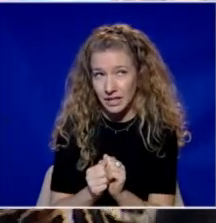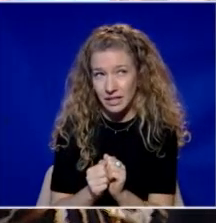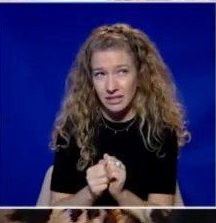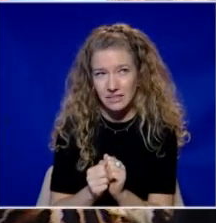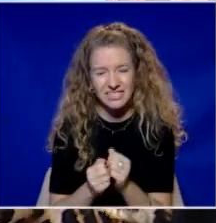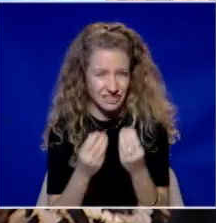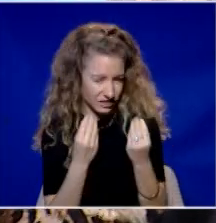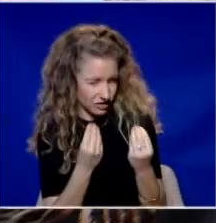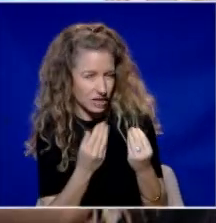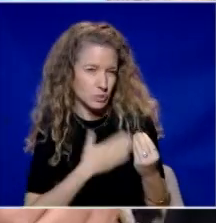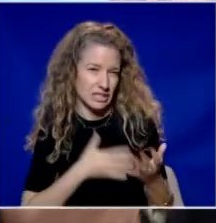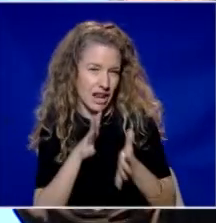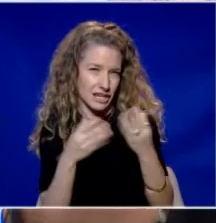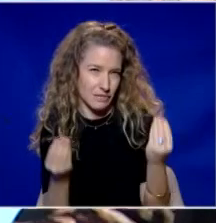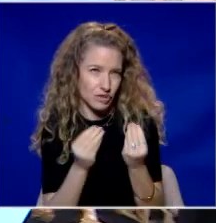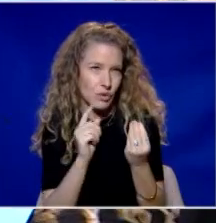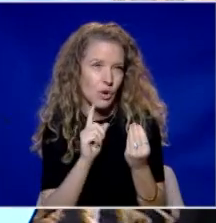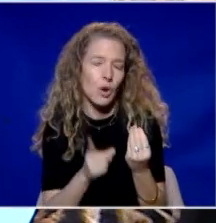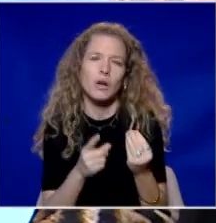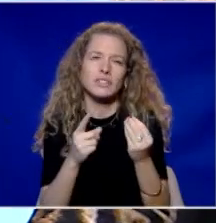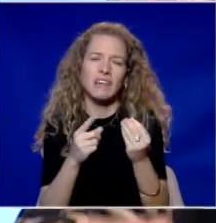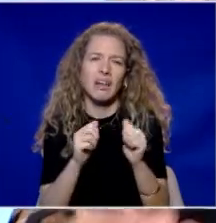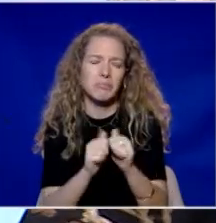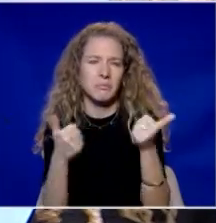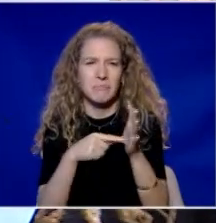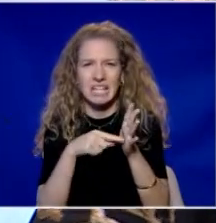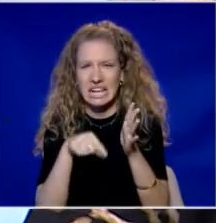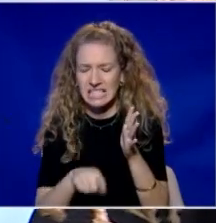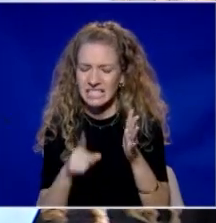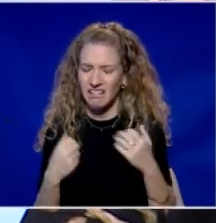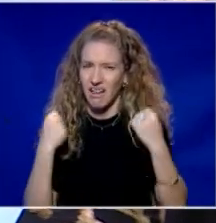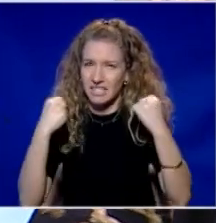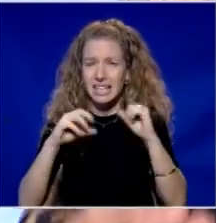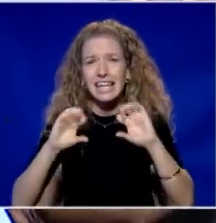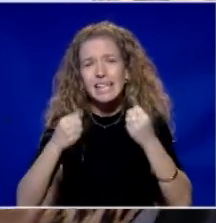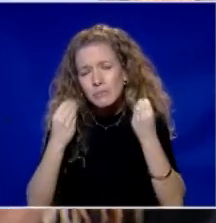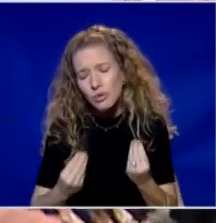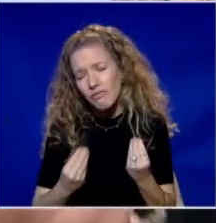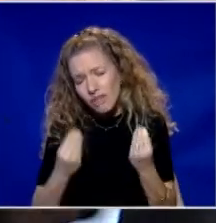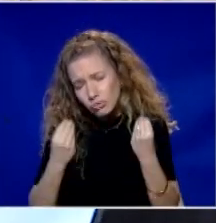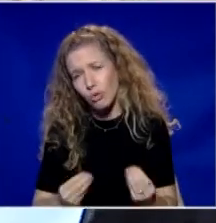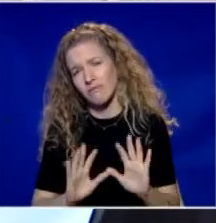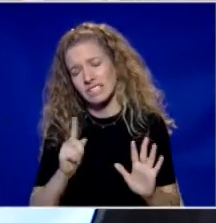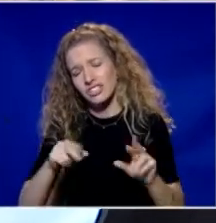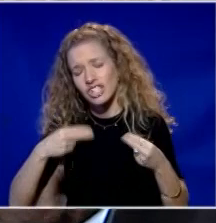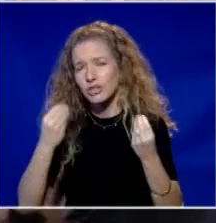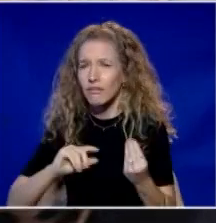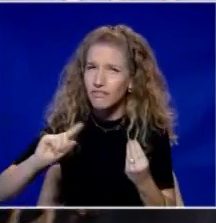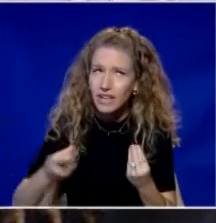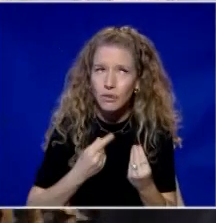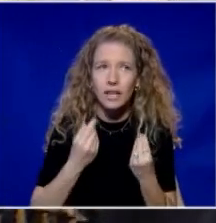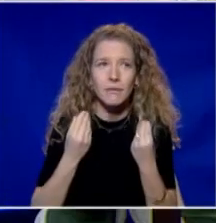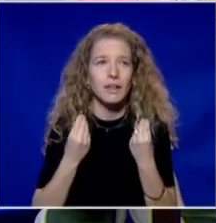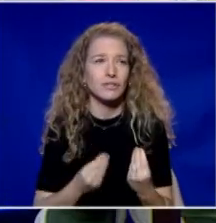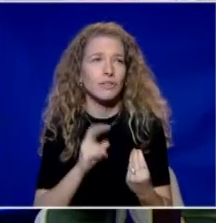מתכוונת כשאת... מי לי רגע לומר לך משהו, לא צריך להתפרק בגלל סיבה כזאת, צריך להיות חזקים, כי אם טוב לך, טוב, צריך להיות טוב לכולם. טוב לידי, גם טוב